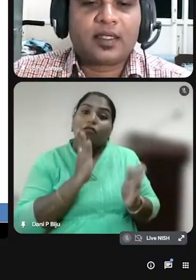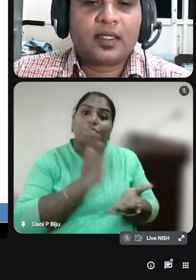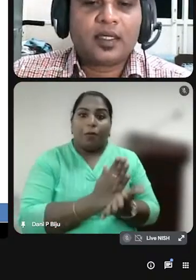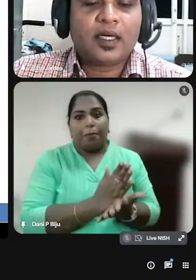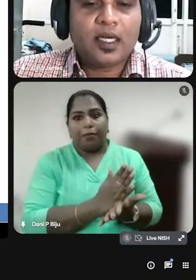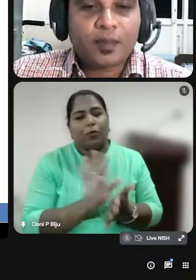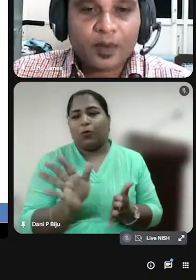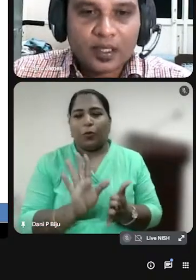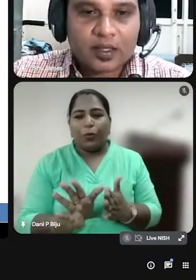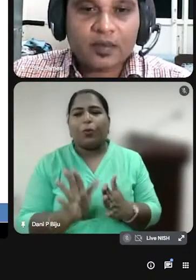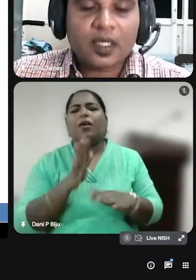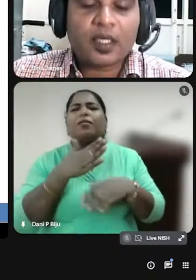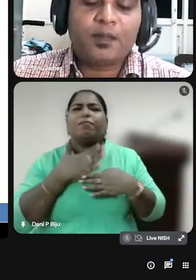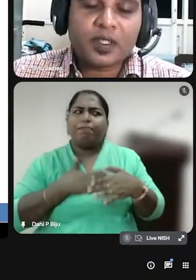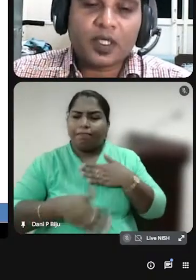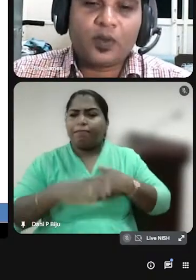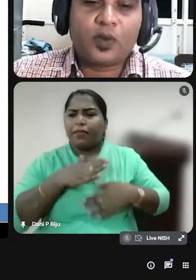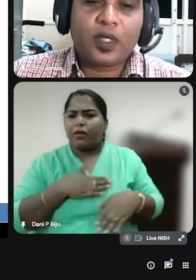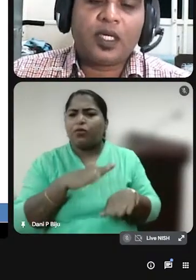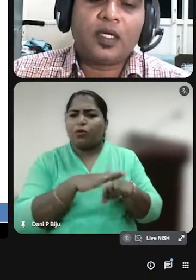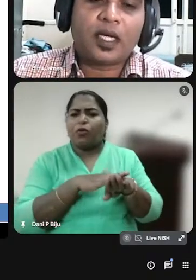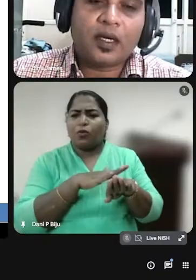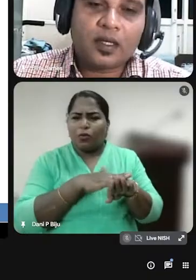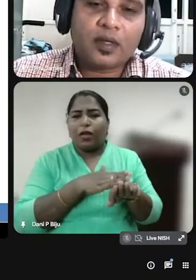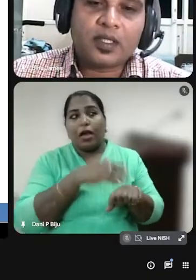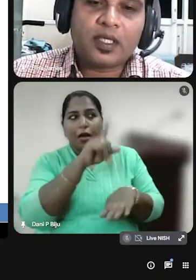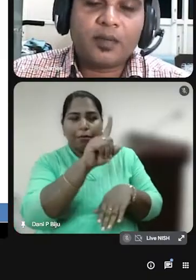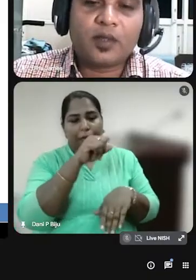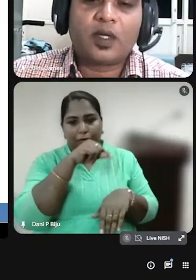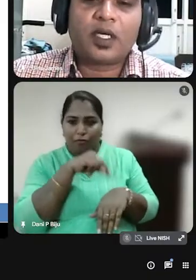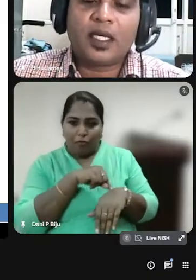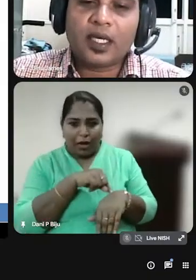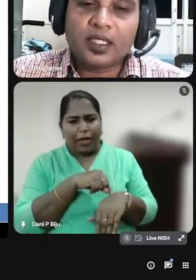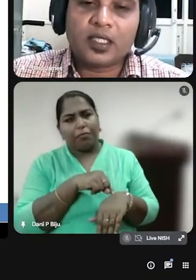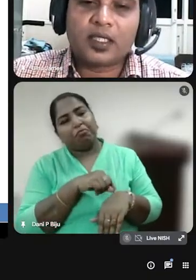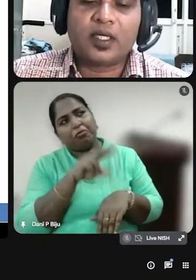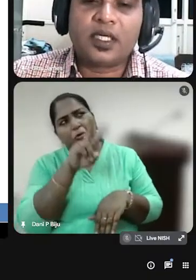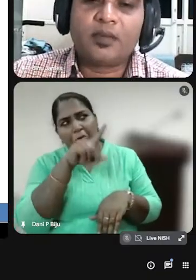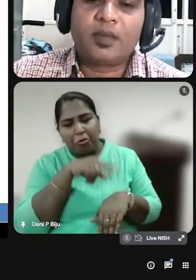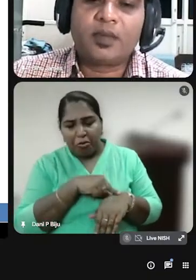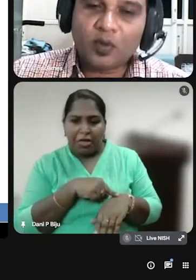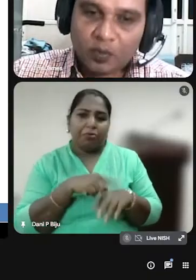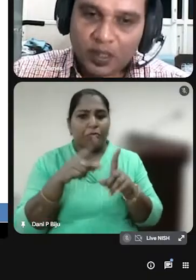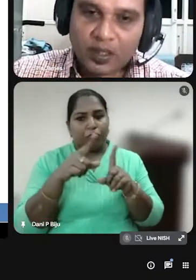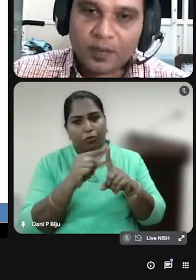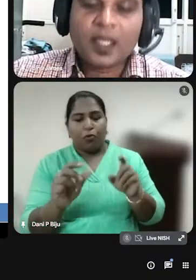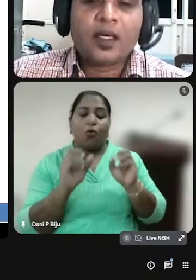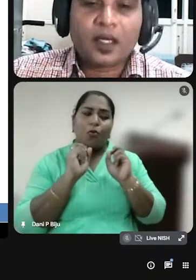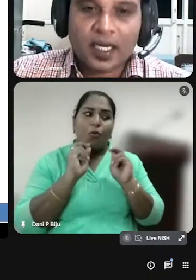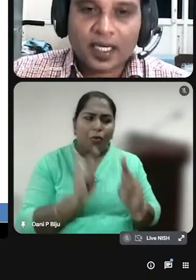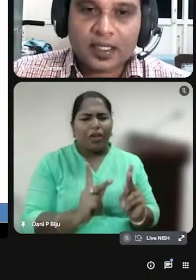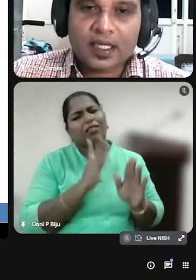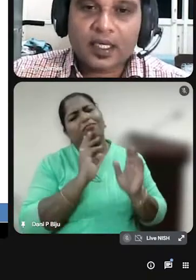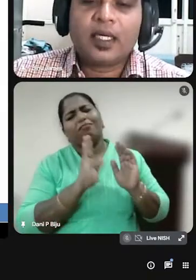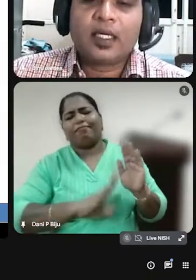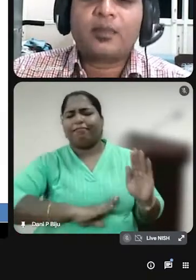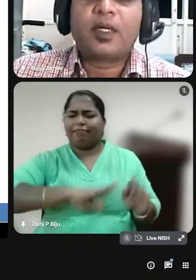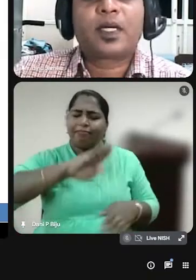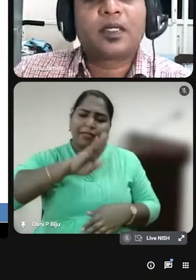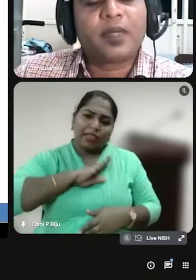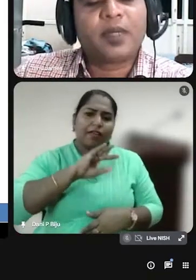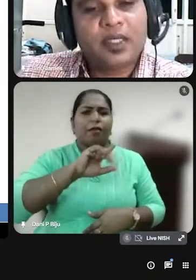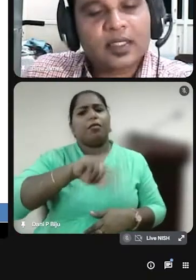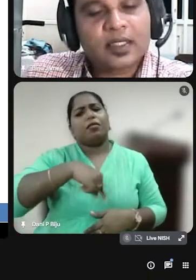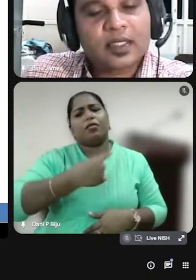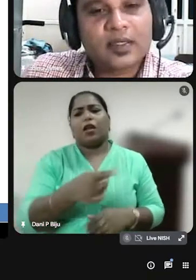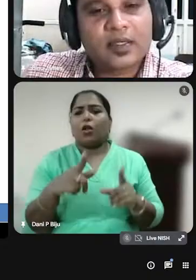ചെയ്യും. ഇപ്പൊ ചെയ്തു, എനിക്ക് 2 തവണ ചെയ്യാൻ പറ്റുള്ളൂ, അല്ലെങ്കിൽ എനിക്ക് 5 തവണ ചെയ്യാൻ പറ്റുള്ളൂ, മതി, റിലാക്സ് ചെയ്യട്ടെ. നമ്മൾ ഈ